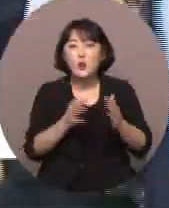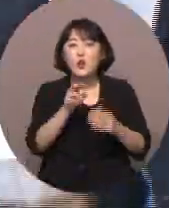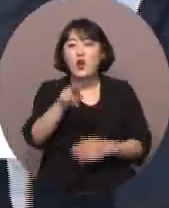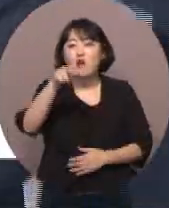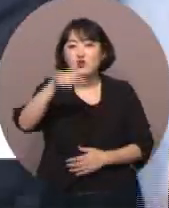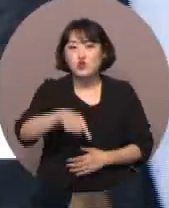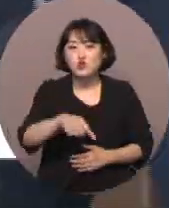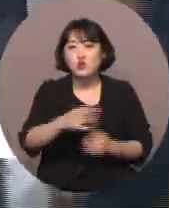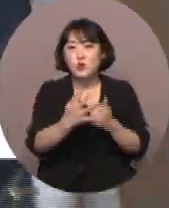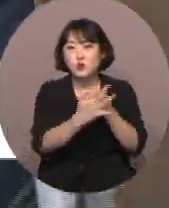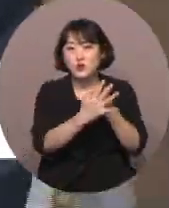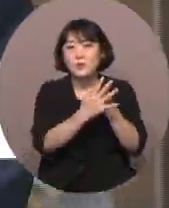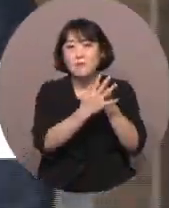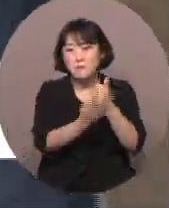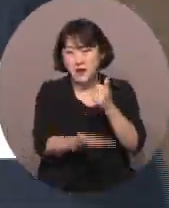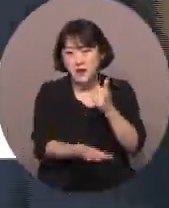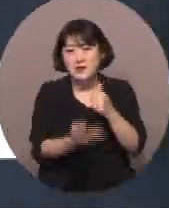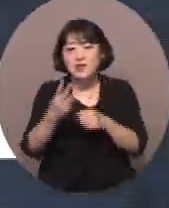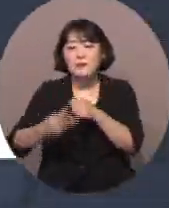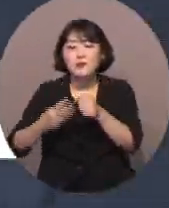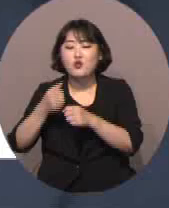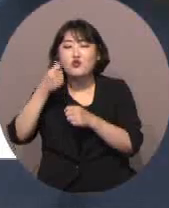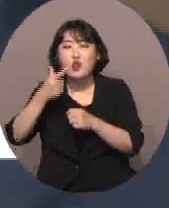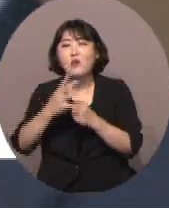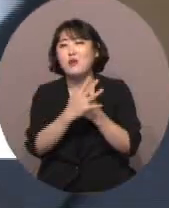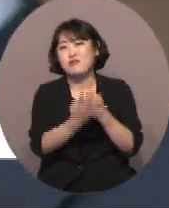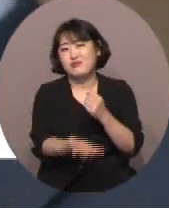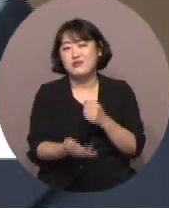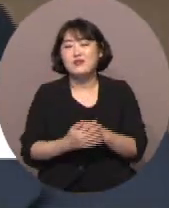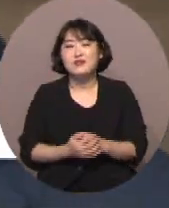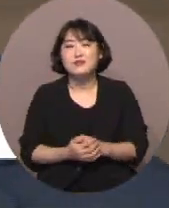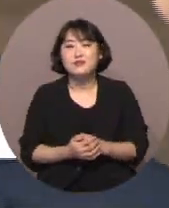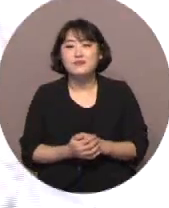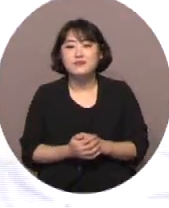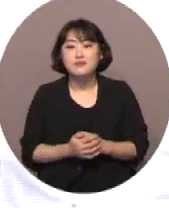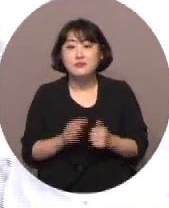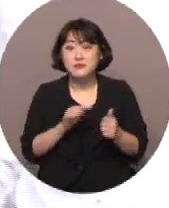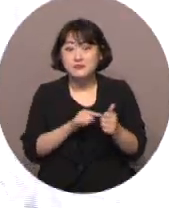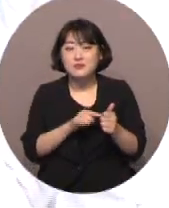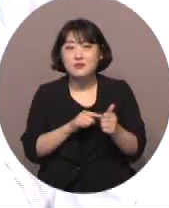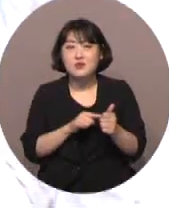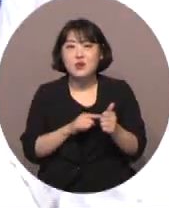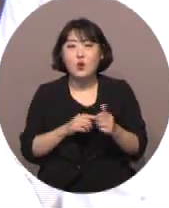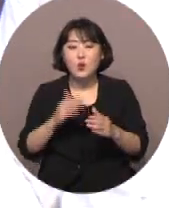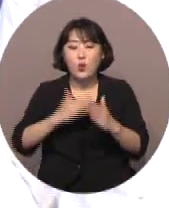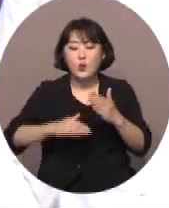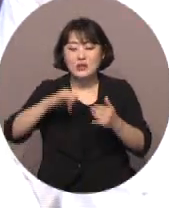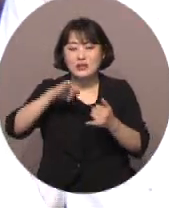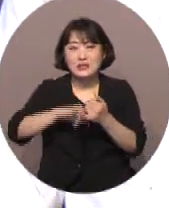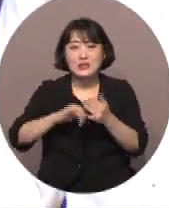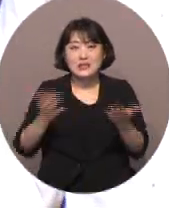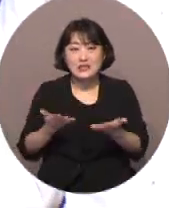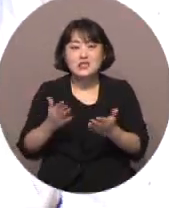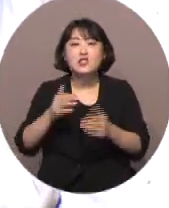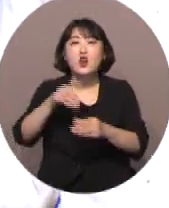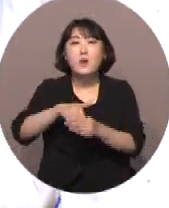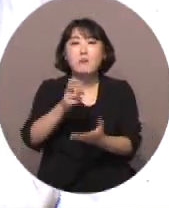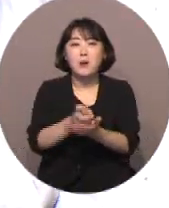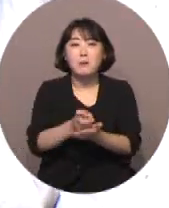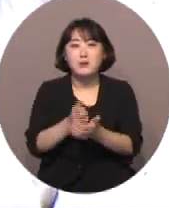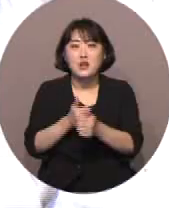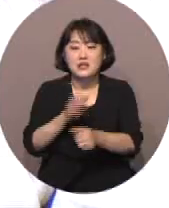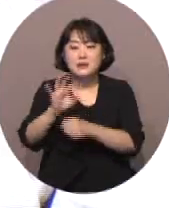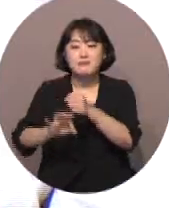3년 6개월의 형기를 마치고 출소한 입니다 아니 정 전 지사는 공직선거법에 따라 앞으로 10년 동안